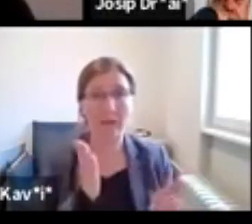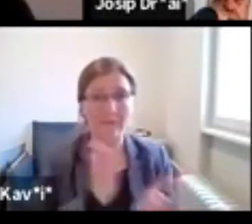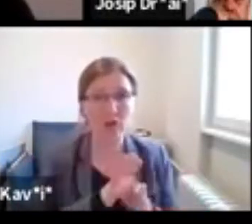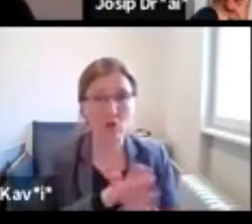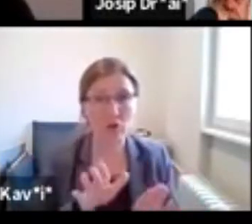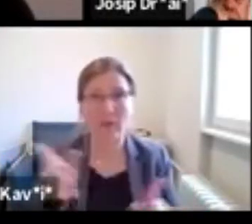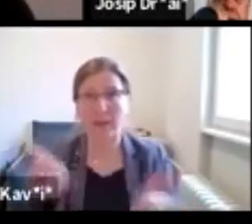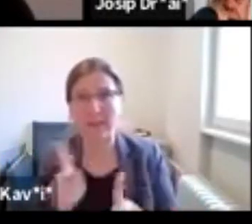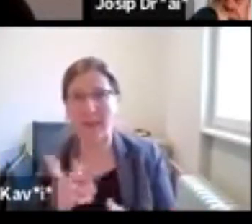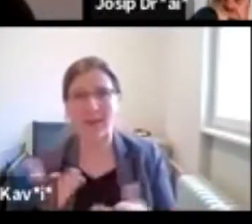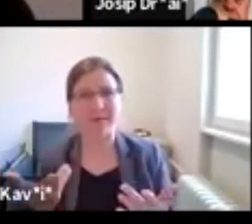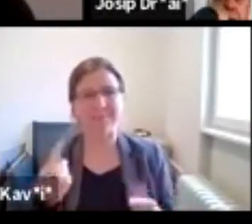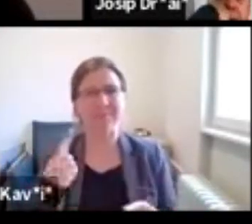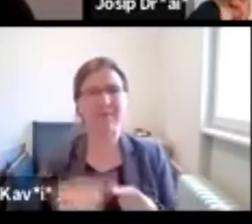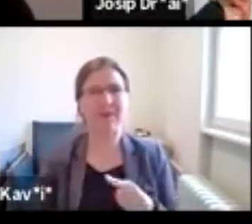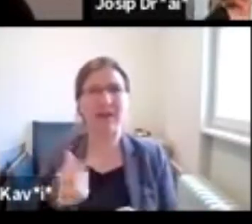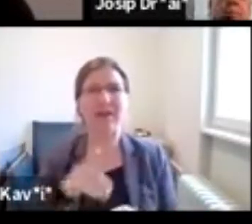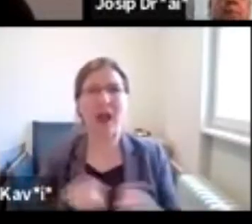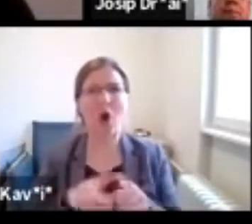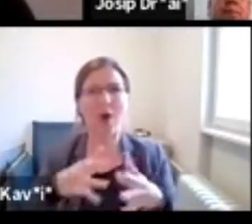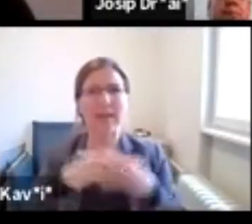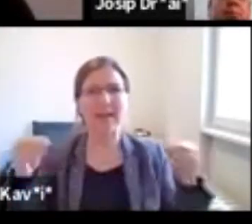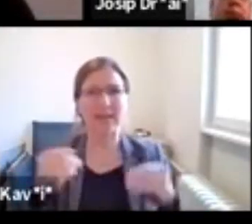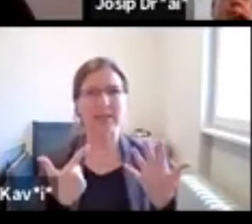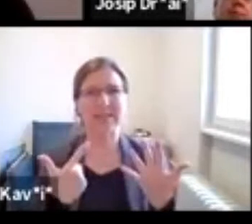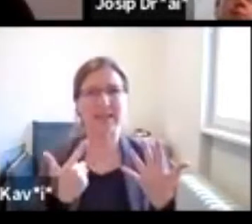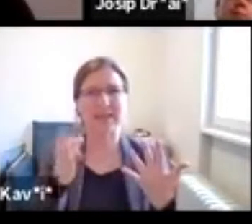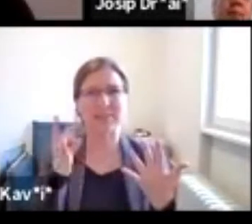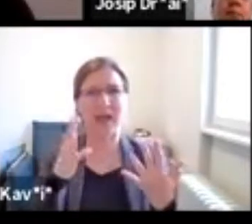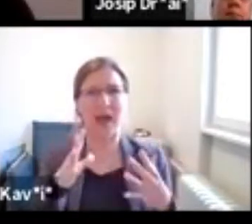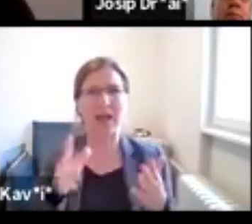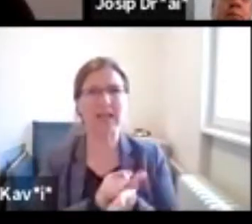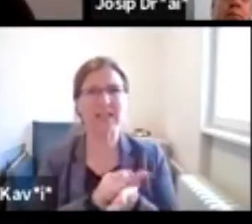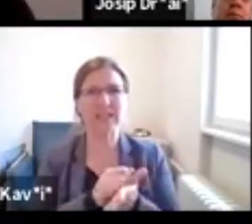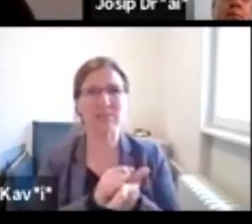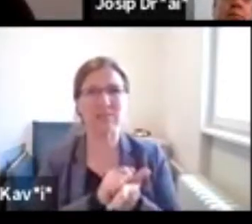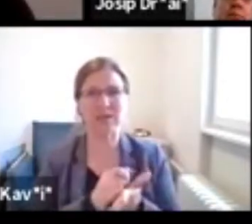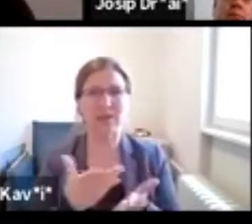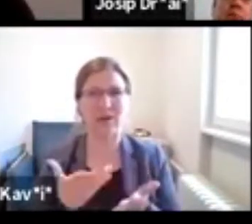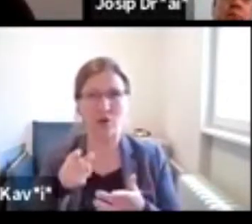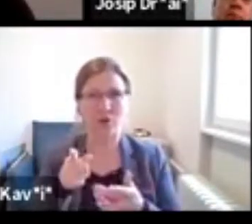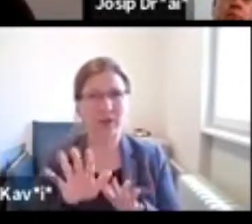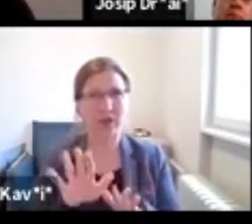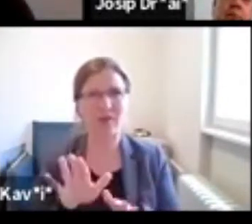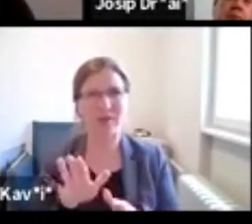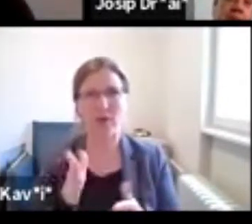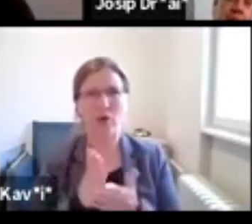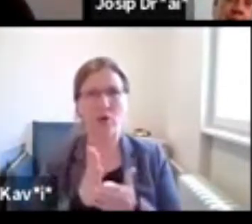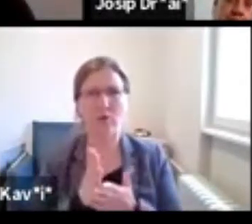jer fali tih 7 dana i stalno misliš što sad.